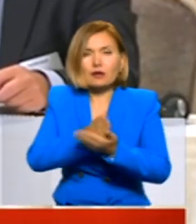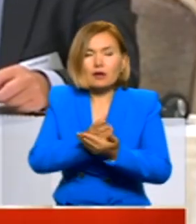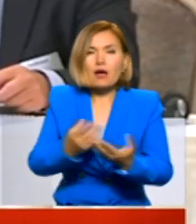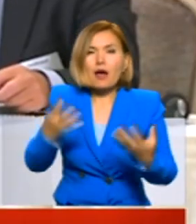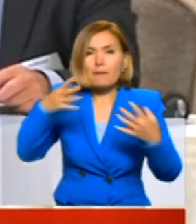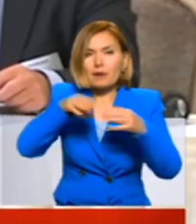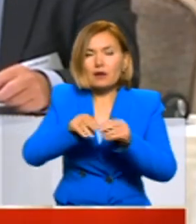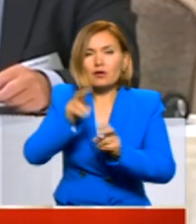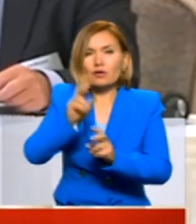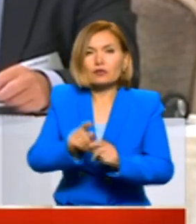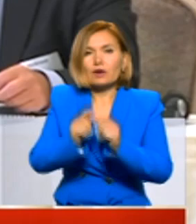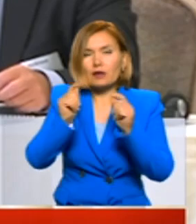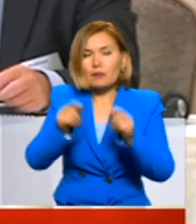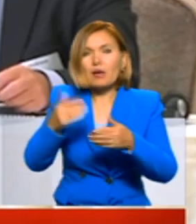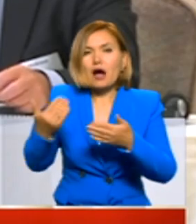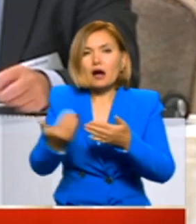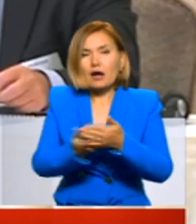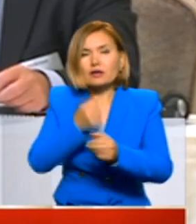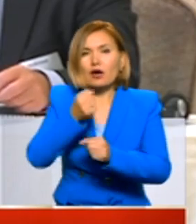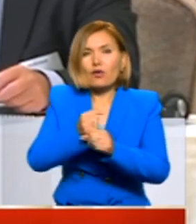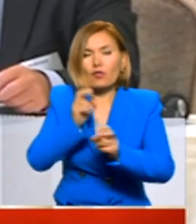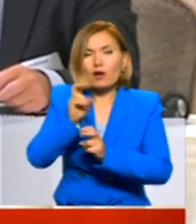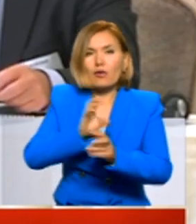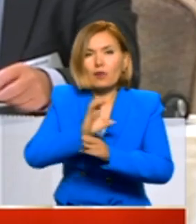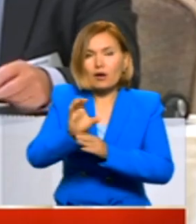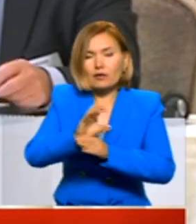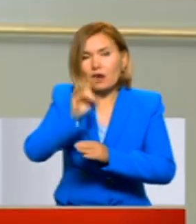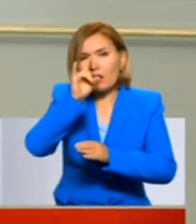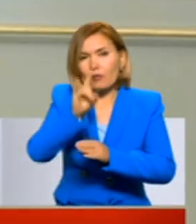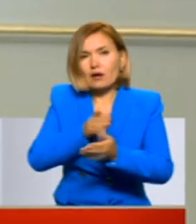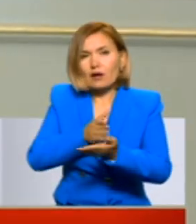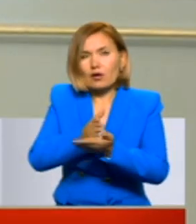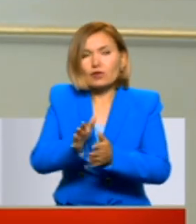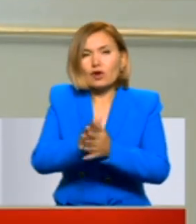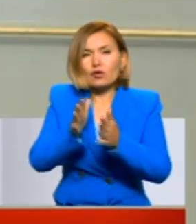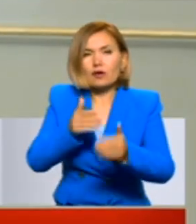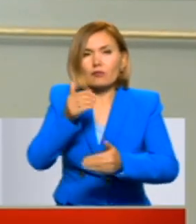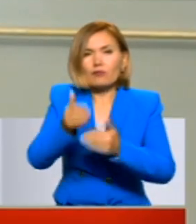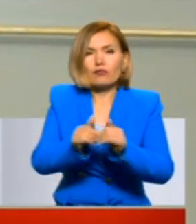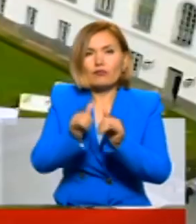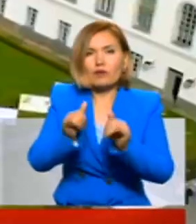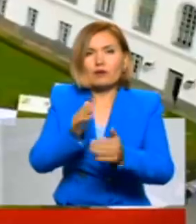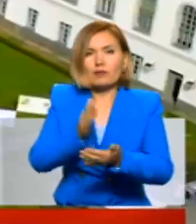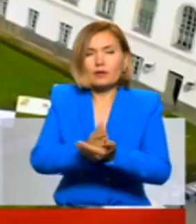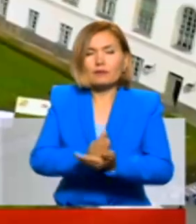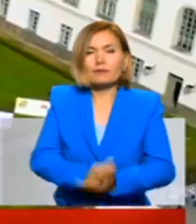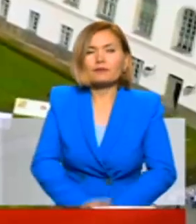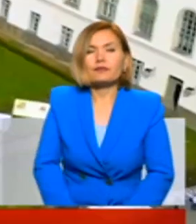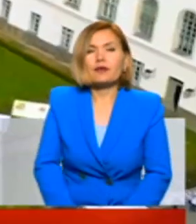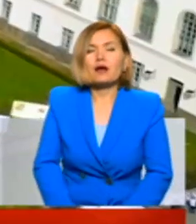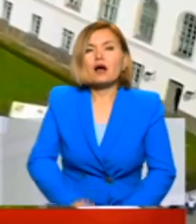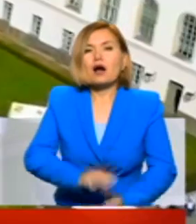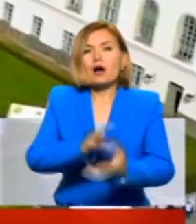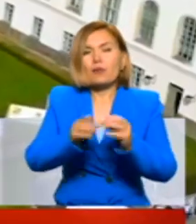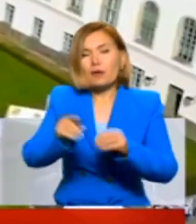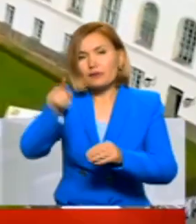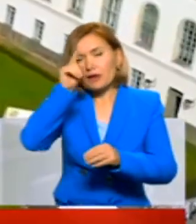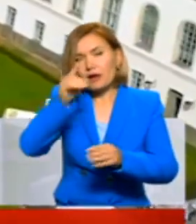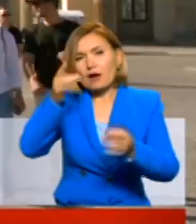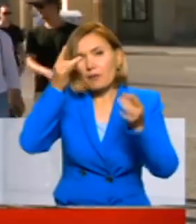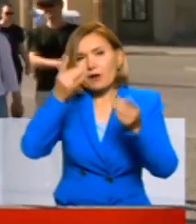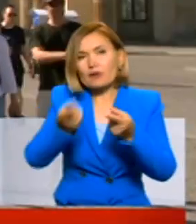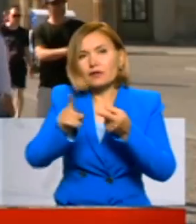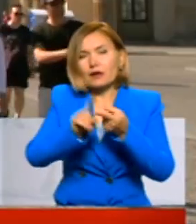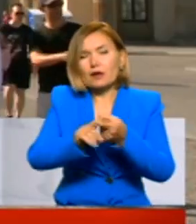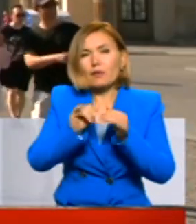бірлесіп өндіруде ғана емес, қайта өңдеу ісінде де бұл бағыттың перспективасы зор. Аймақ елдер мен Германия арасында мәдени